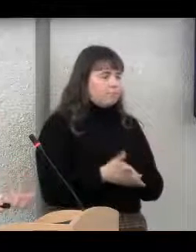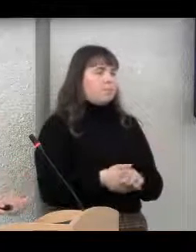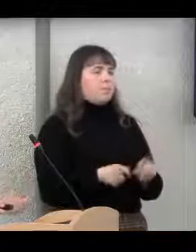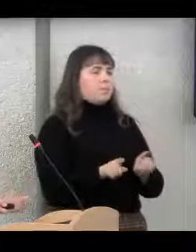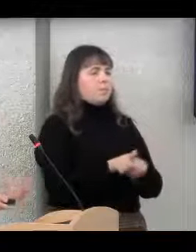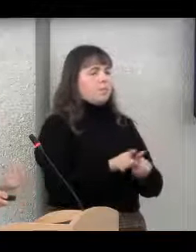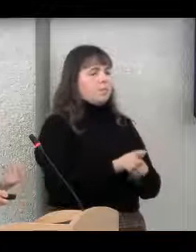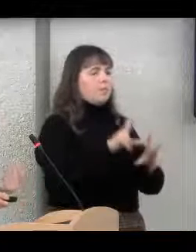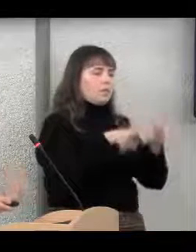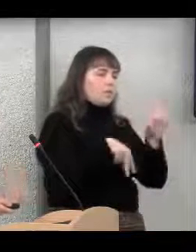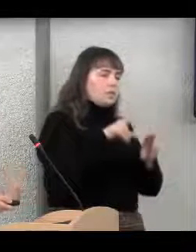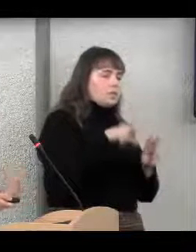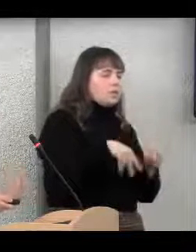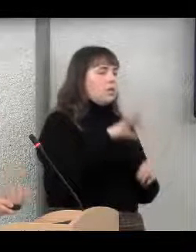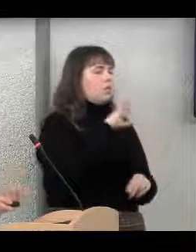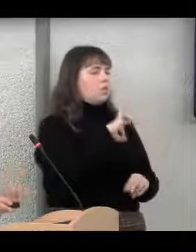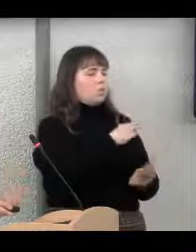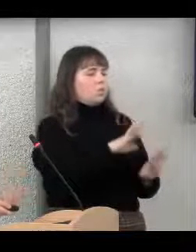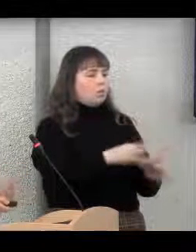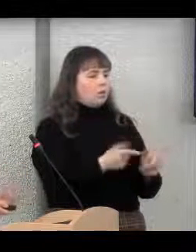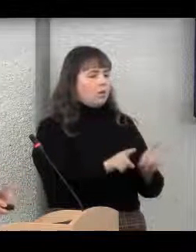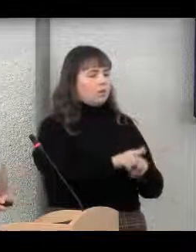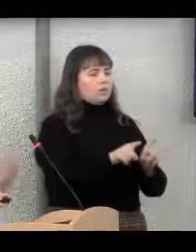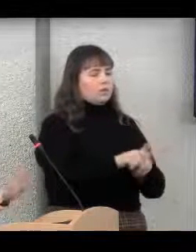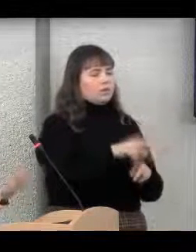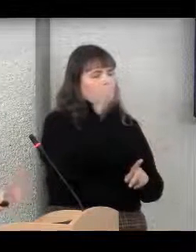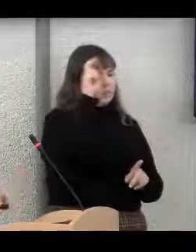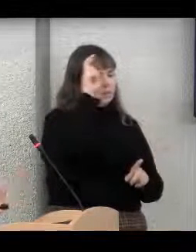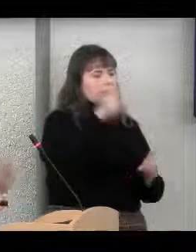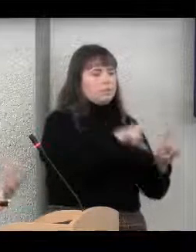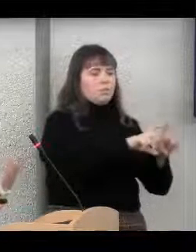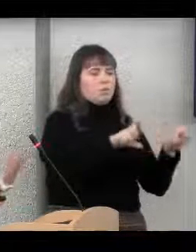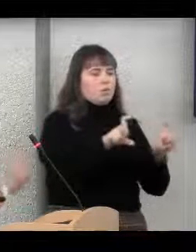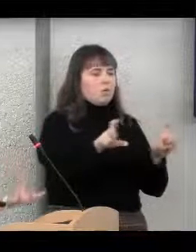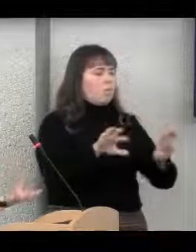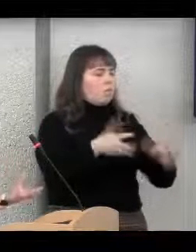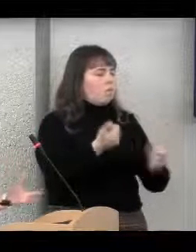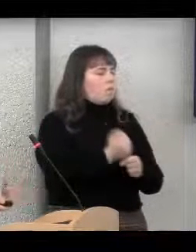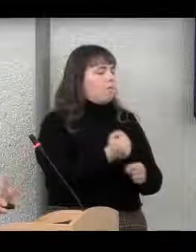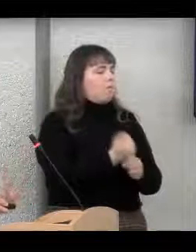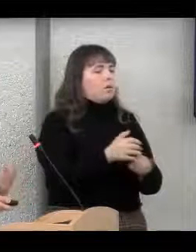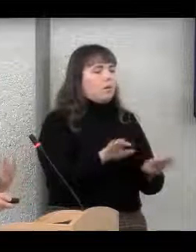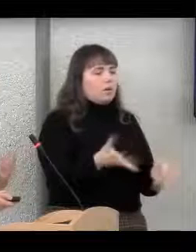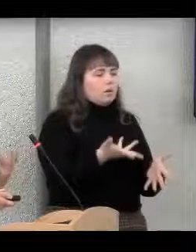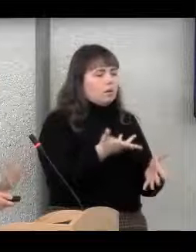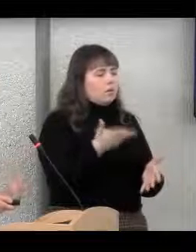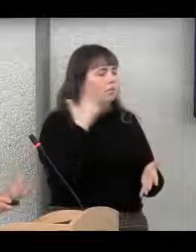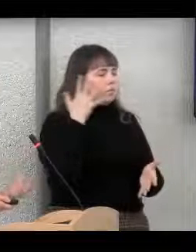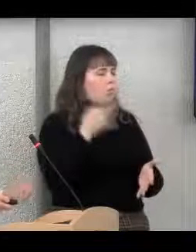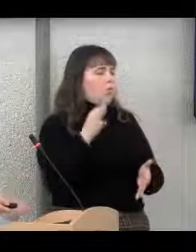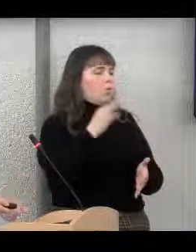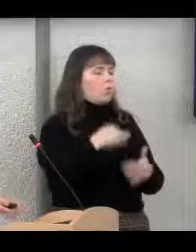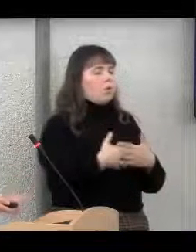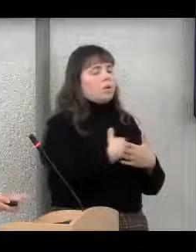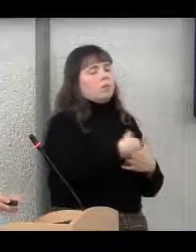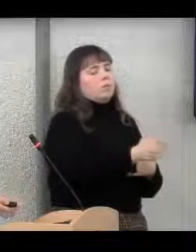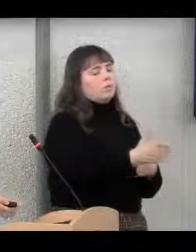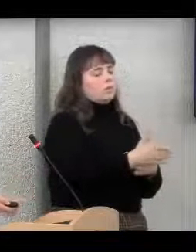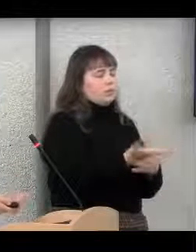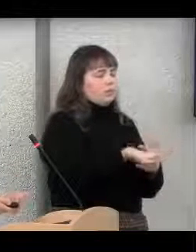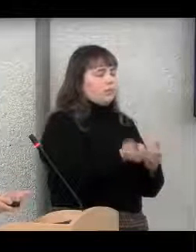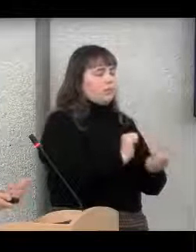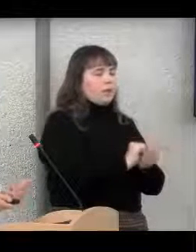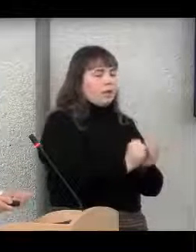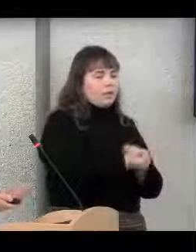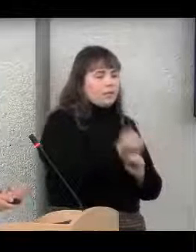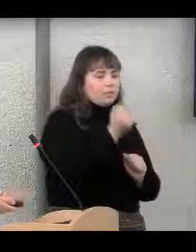tai, kokį valstybinės institucijos gali užimti vaidmenį ar vaidinti kokią rolę, galvojant apie tolimesnį anglies taupymo